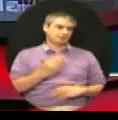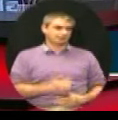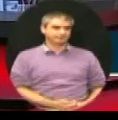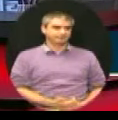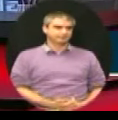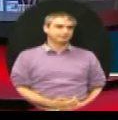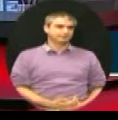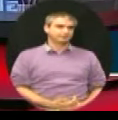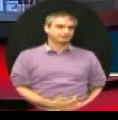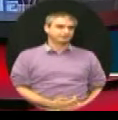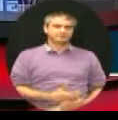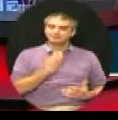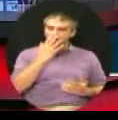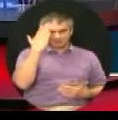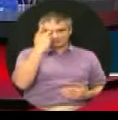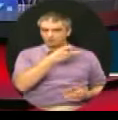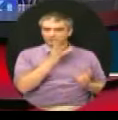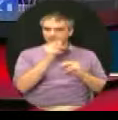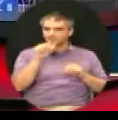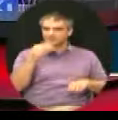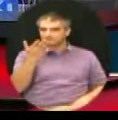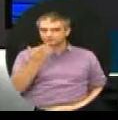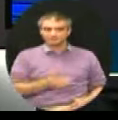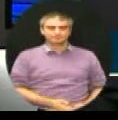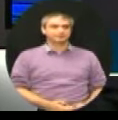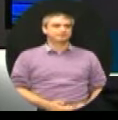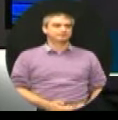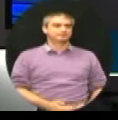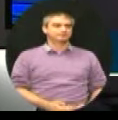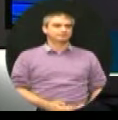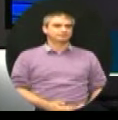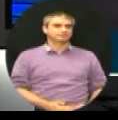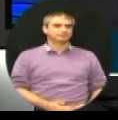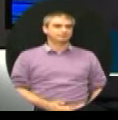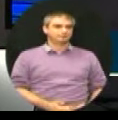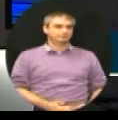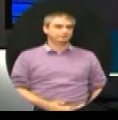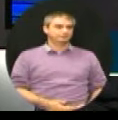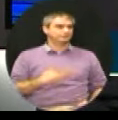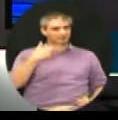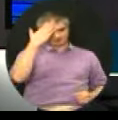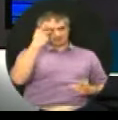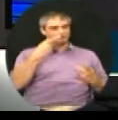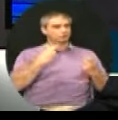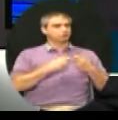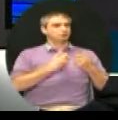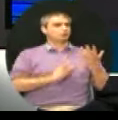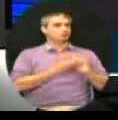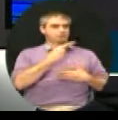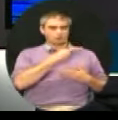בוסתן ספרדי. ספר על ההיכרות שלך איתו. אז האמת שהכרנו דרך השיתוף פעולה ברשות הלאומית לתרבות